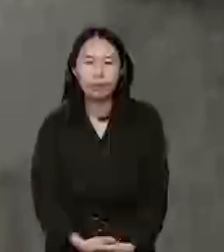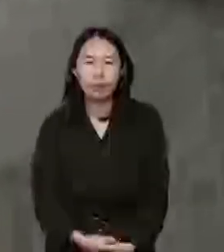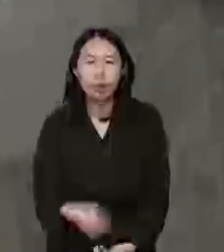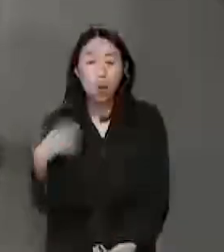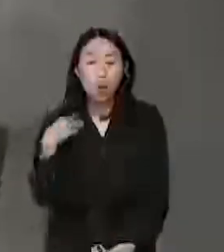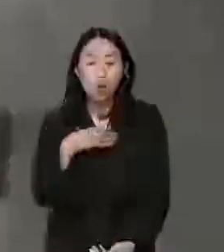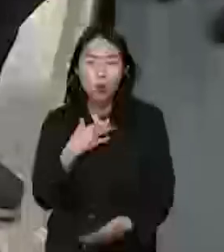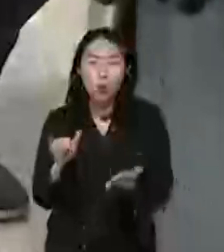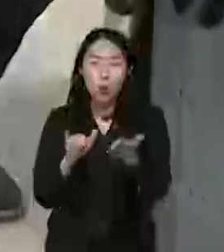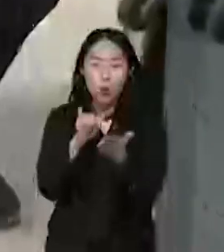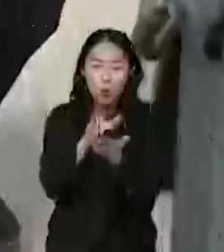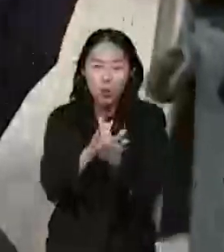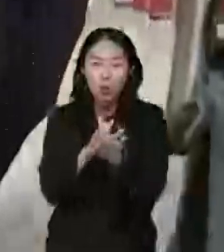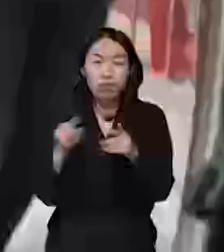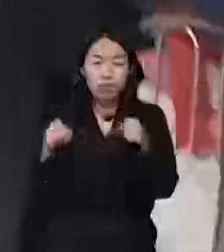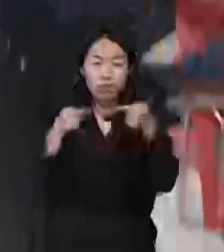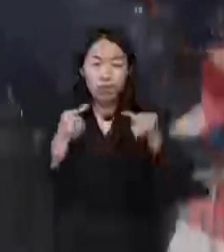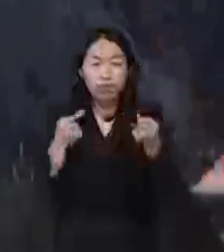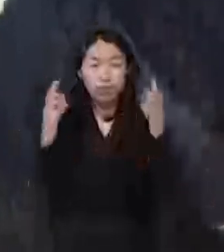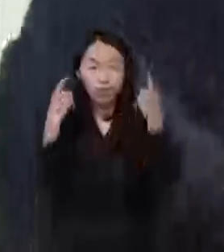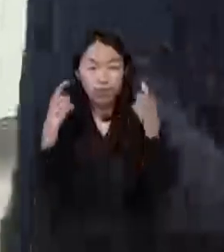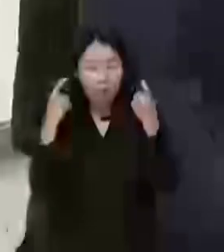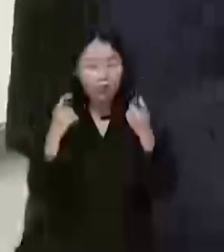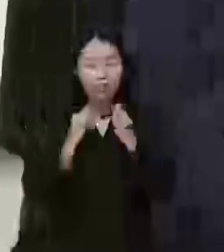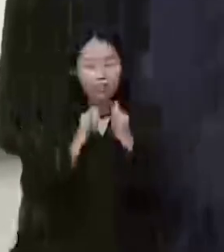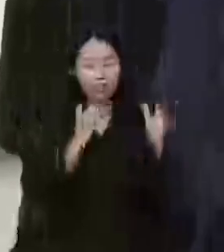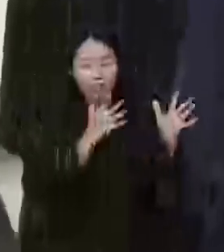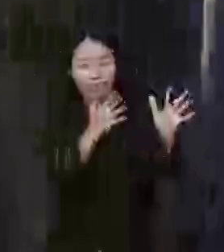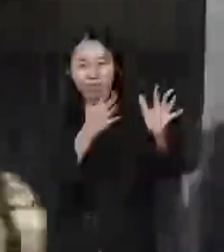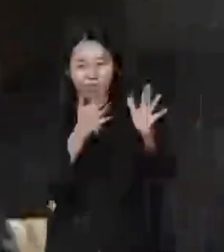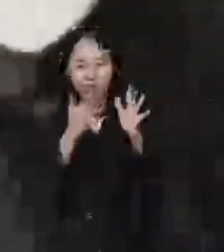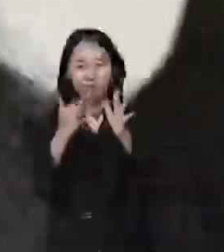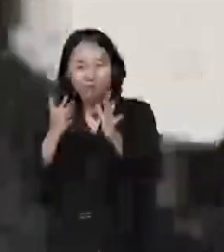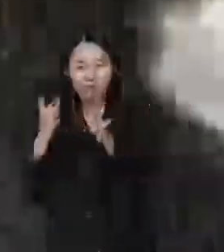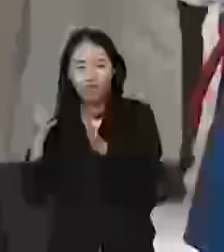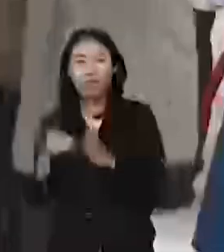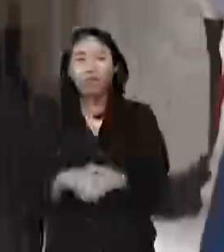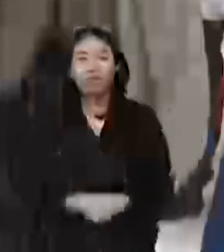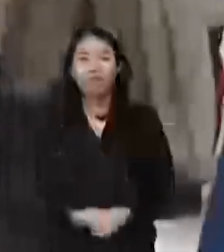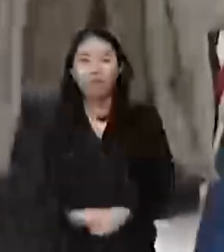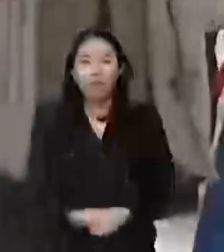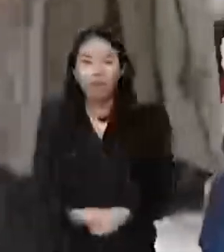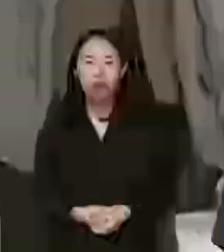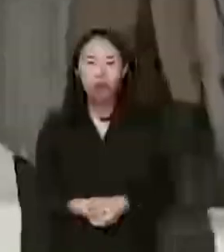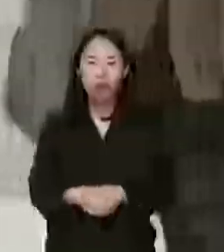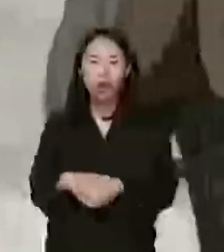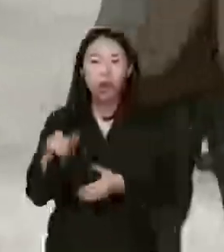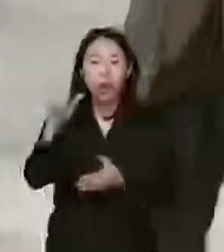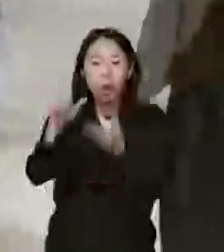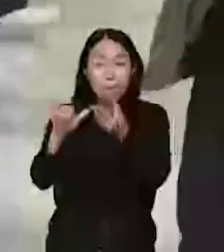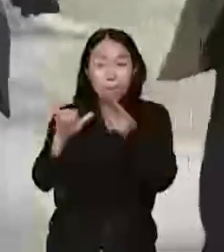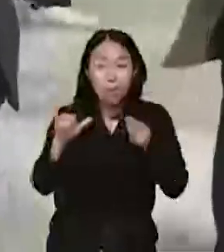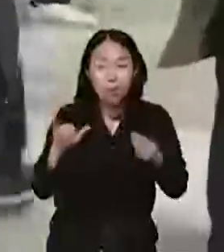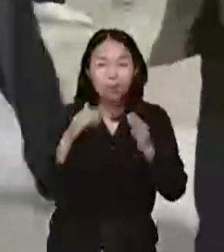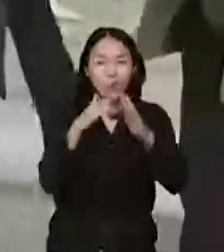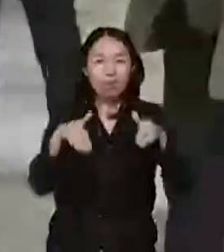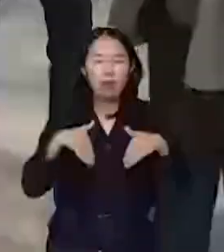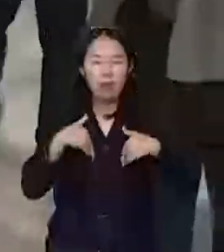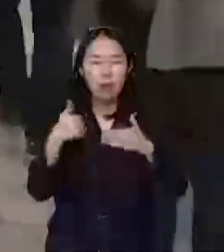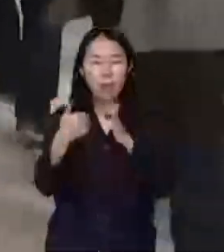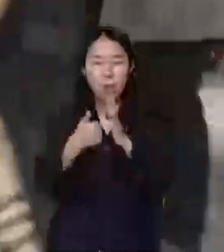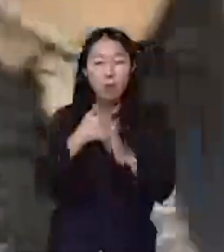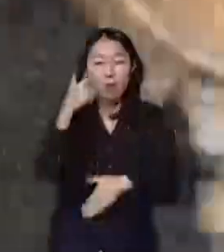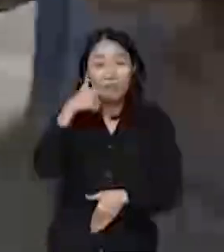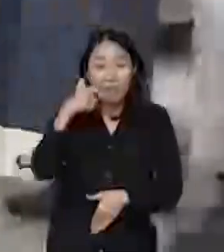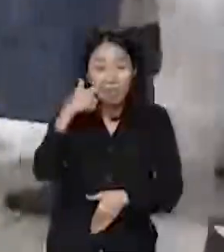무안 국제공항 입국장에 해외 관광객들이 줄지어 모습을 드러냅니다. 전세기편으로 전남을 찾은 태국